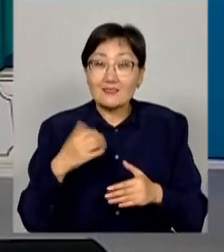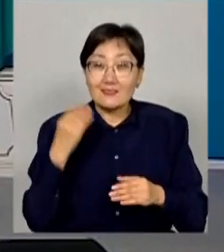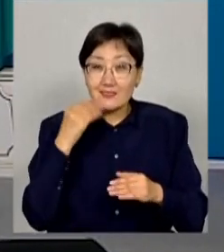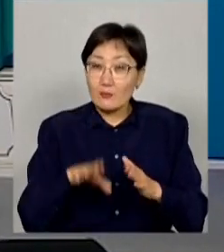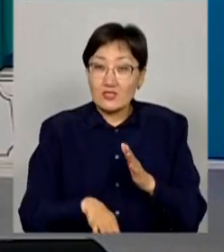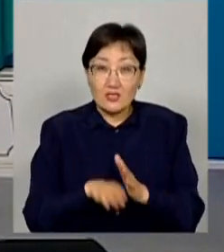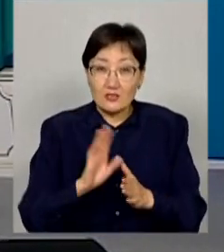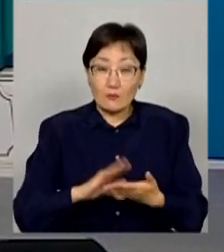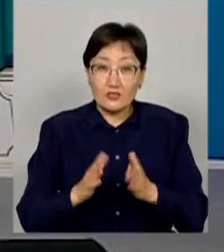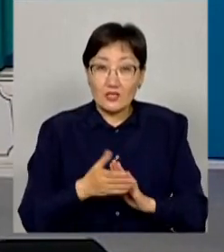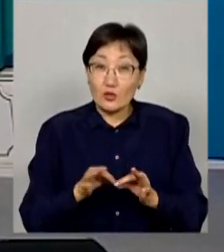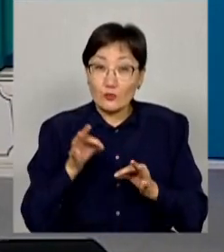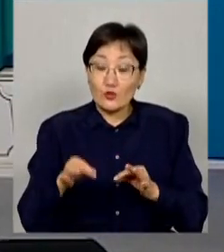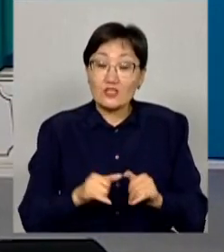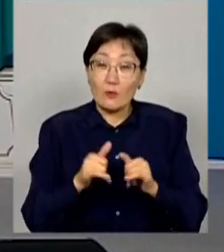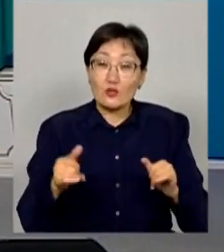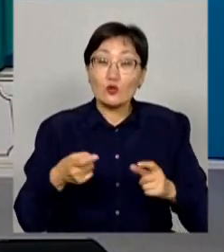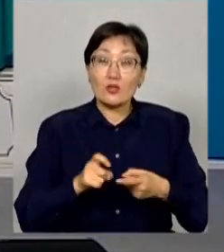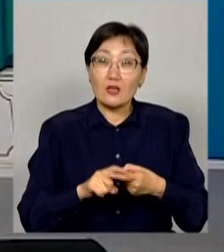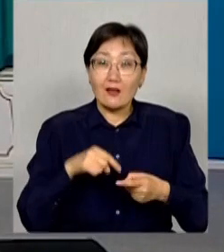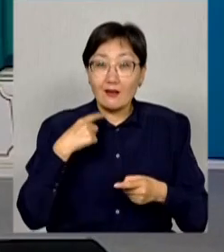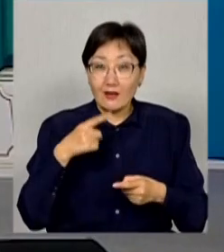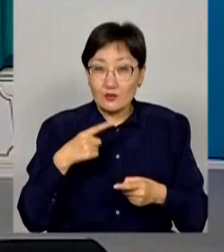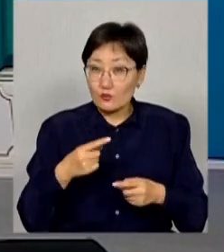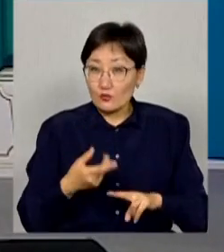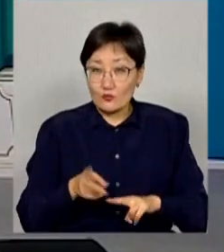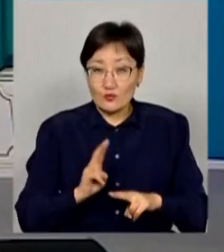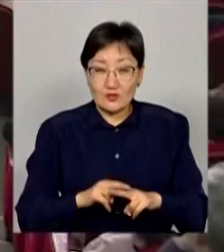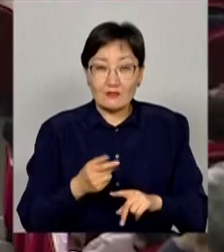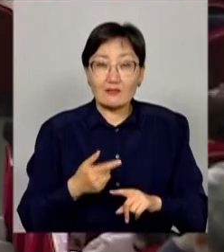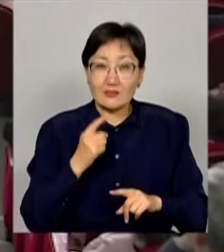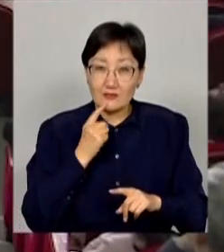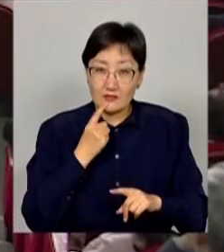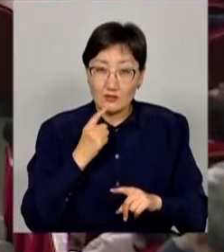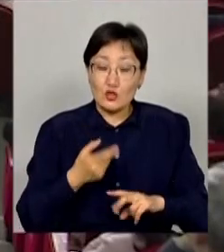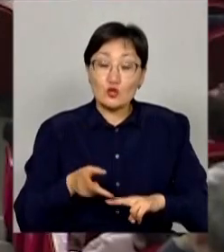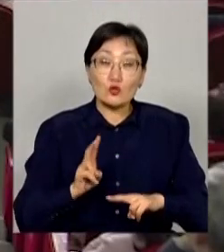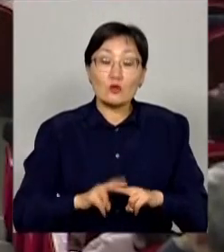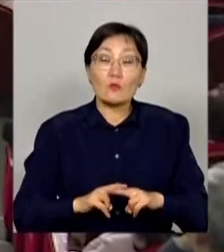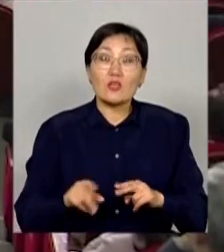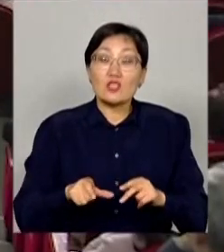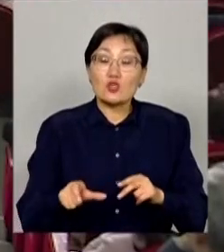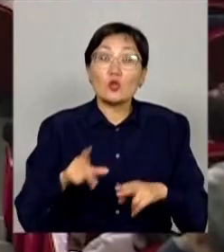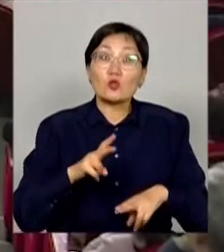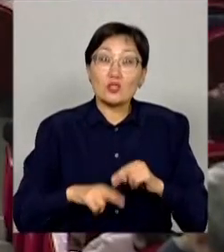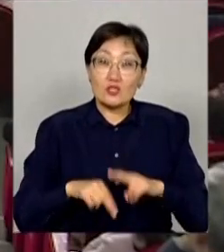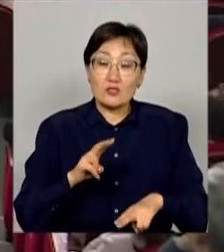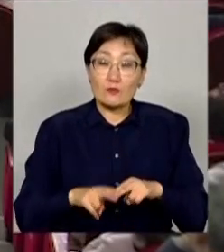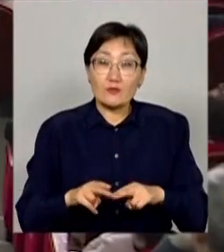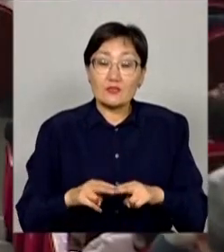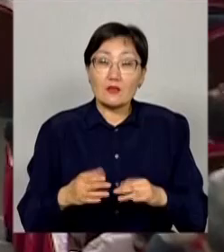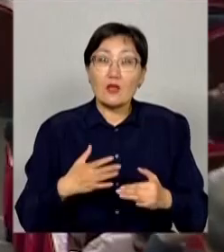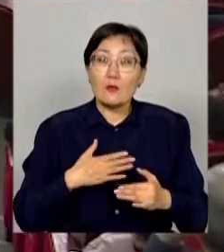жақсармаса, аймақтарды дамыту туралы айтудың өзі қиын. Сондықтан жол құрылысы менің